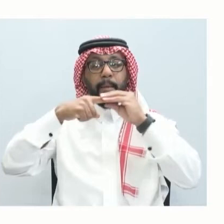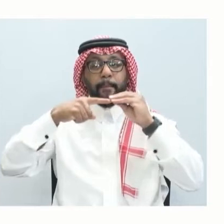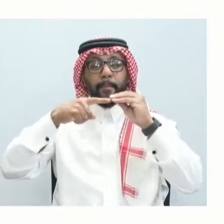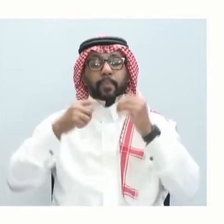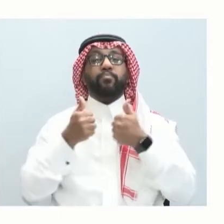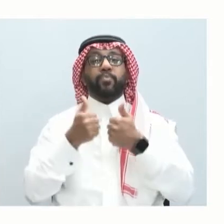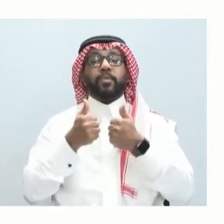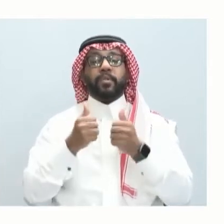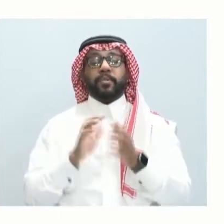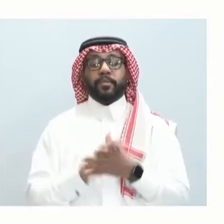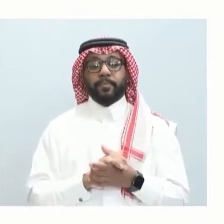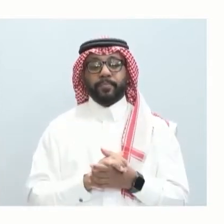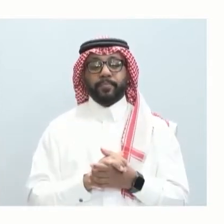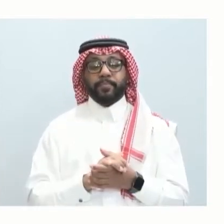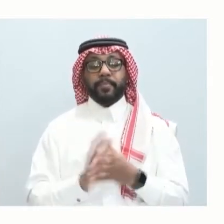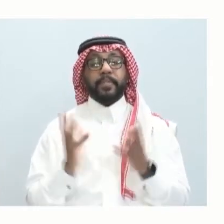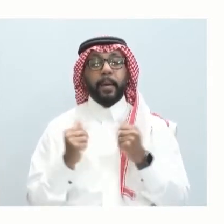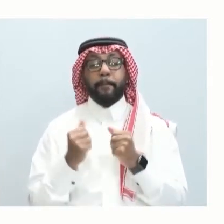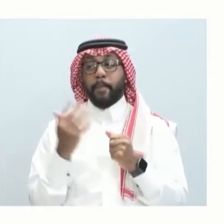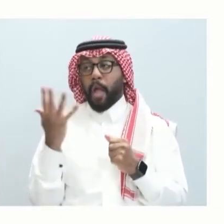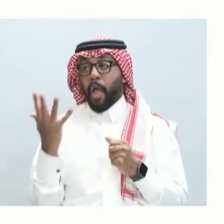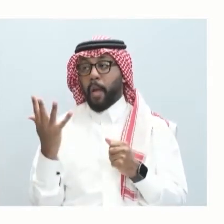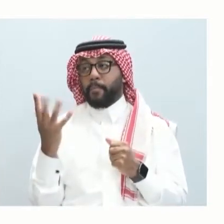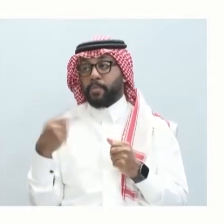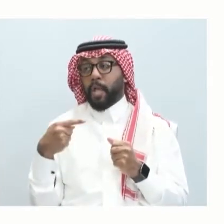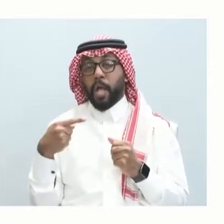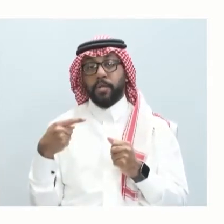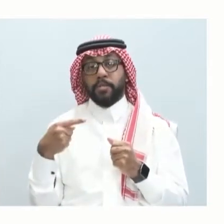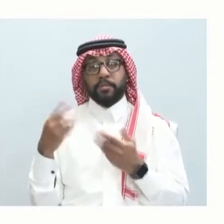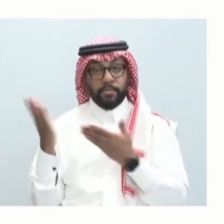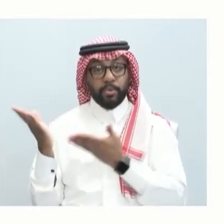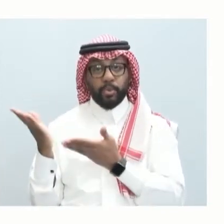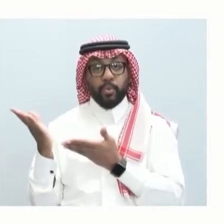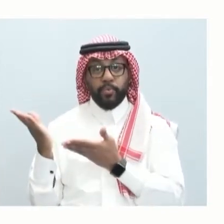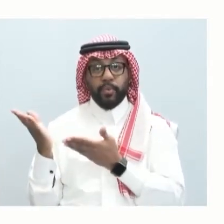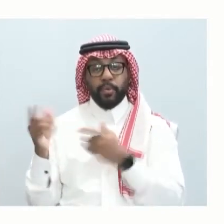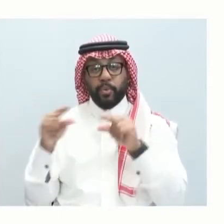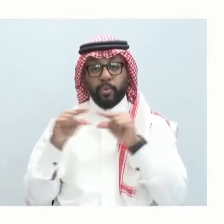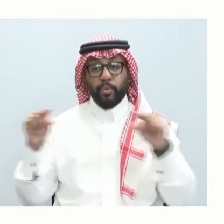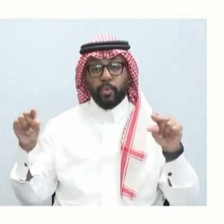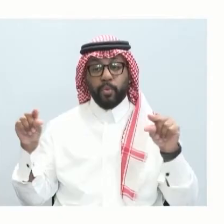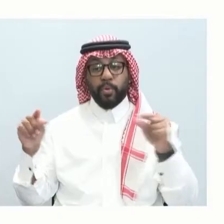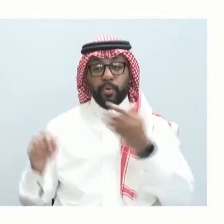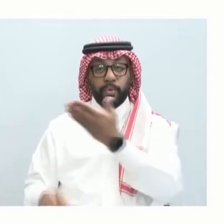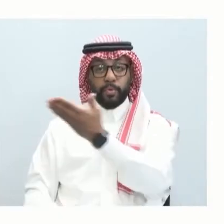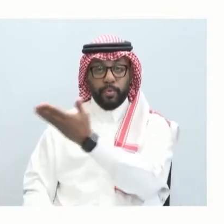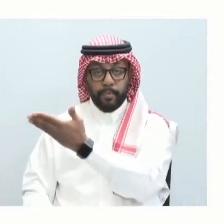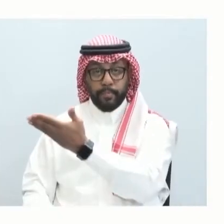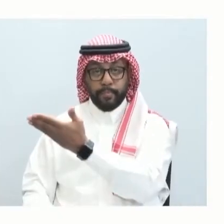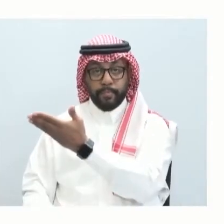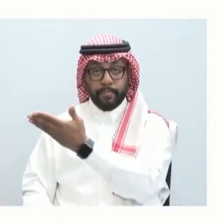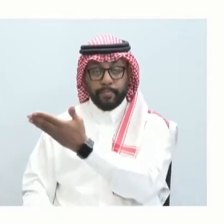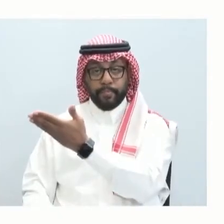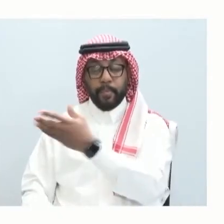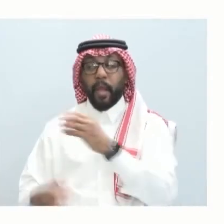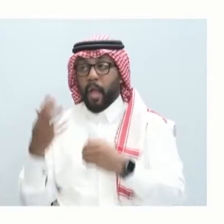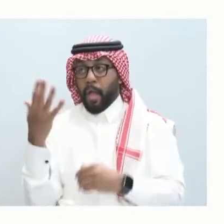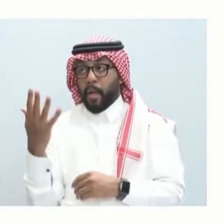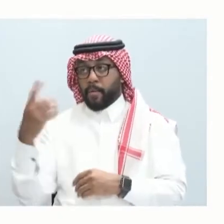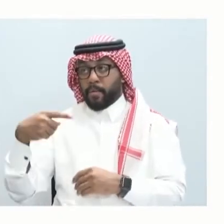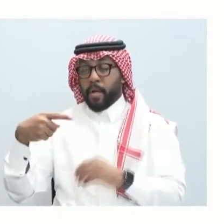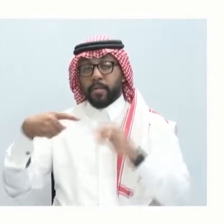وبناتي اذا اطرح كم عددنا من الذي دخل الى البيت وهو ثلاثملات اذا